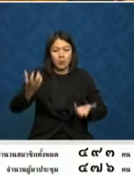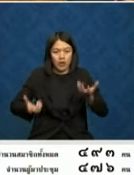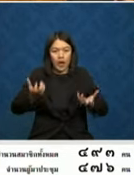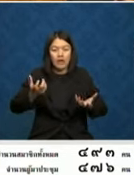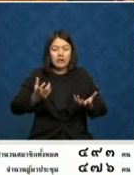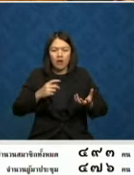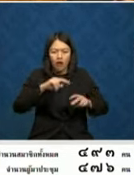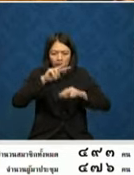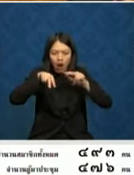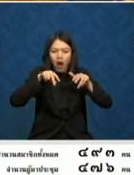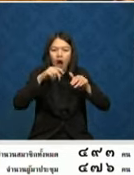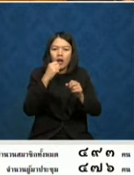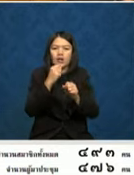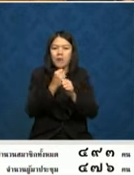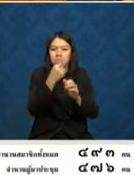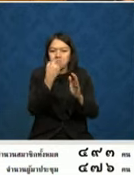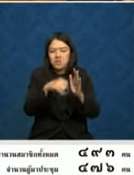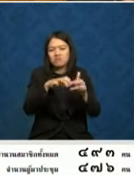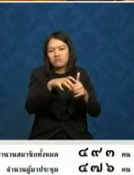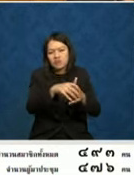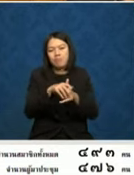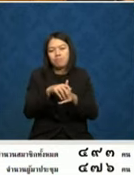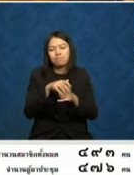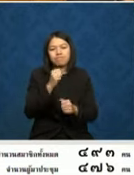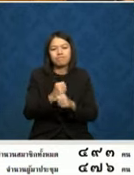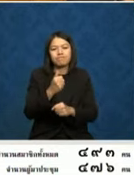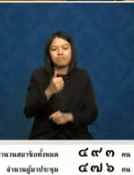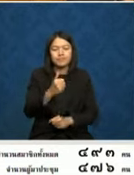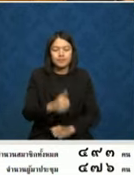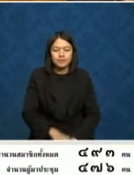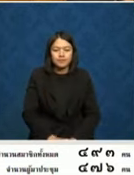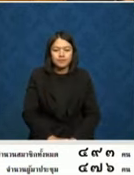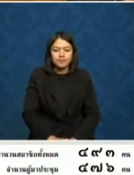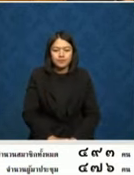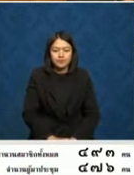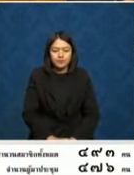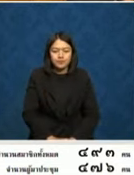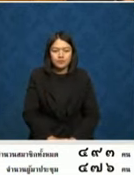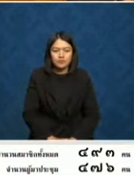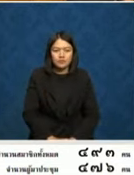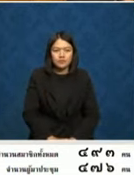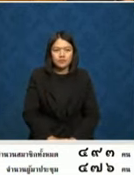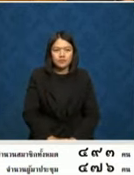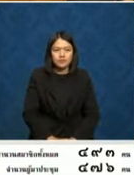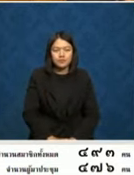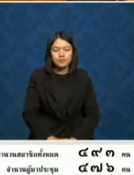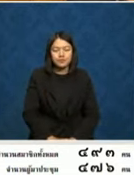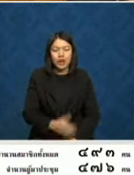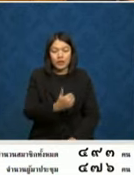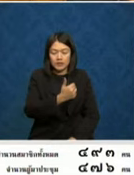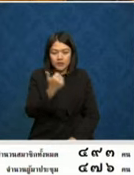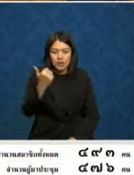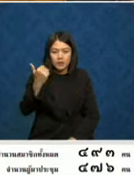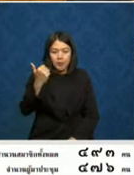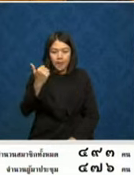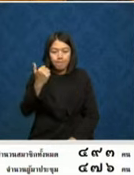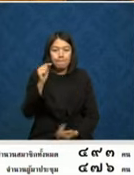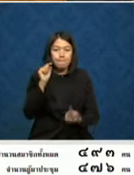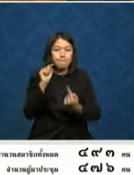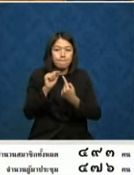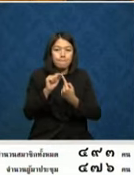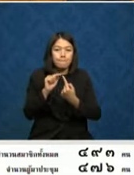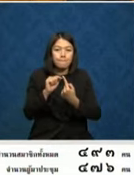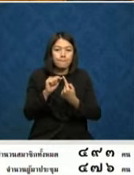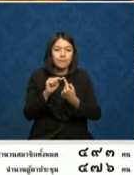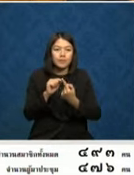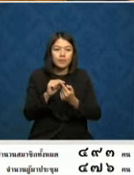ดเนี่ยไปดำเนินการให้ถึงที่สุดได้นะครับในประเด็นอื่นๆผมต้องเรียนอย่างนี้ครับว่าประเด็นในเรื่องของการ